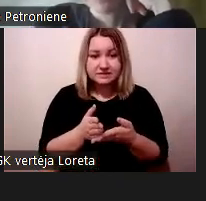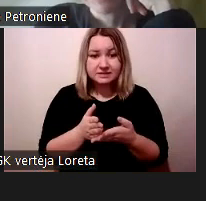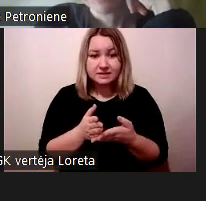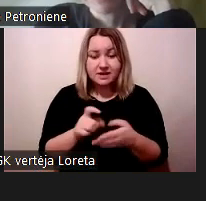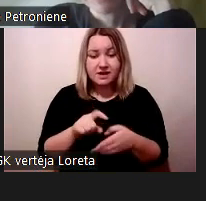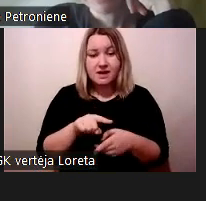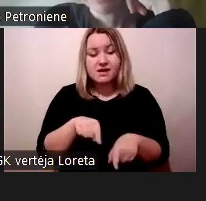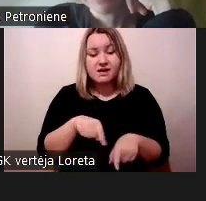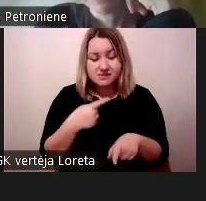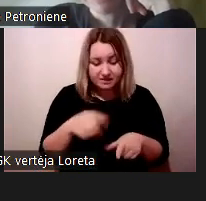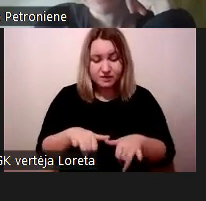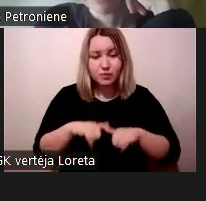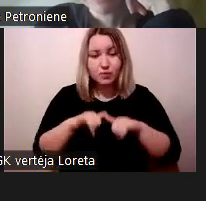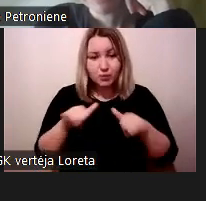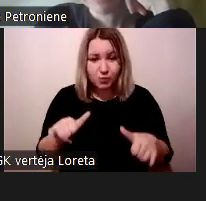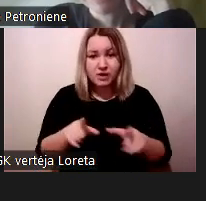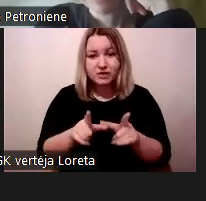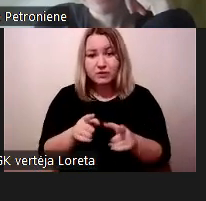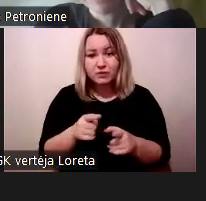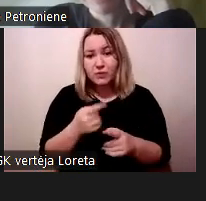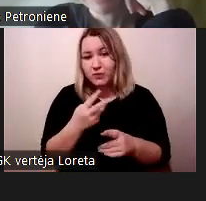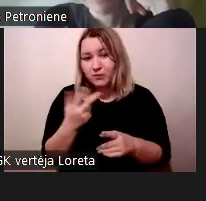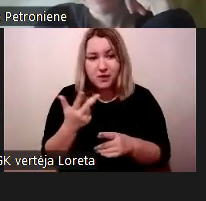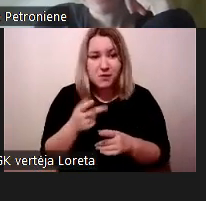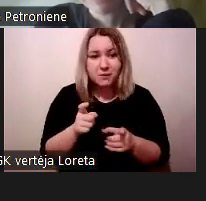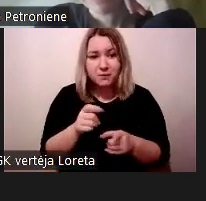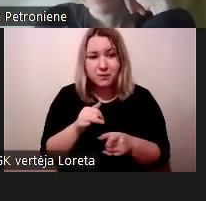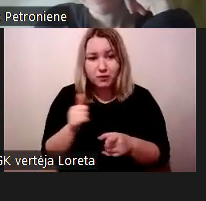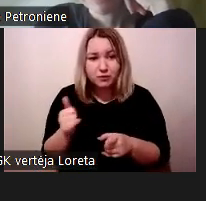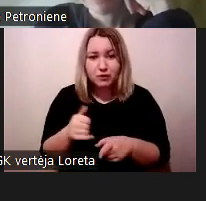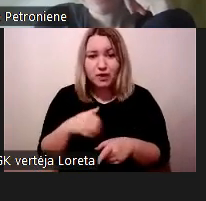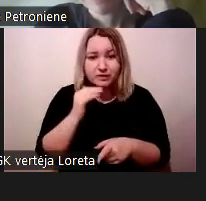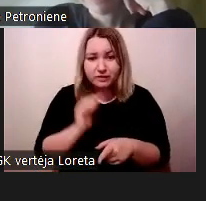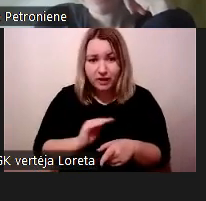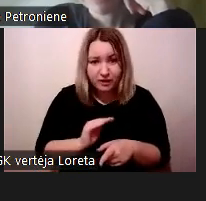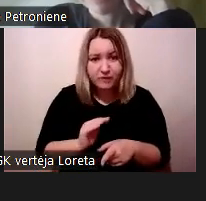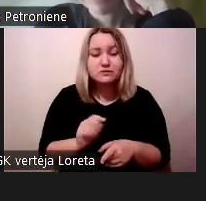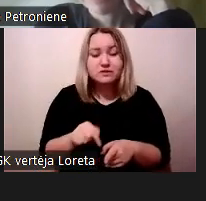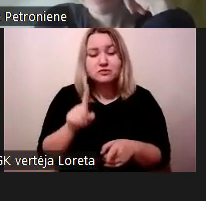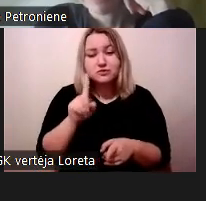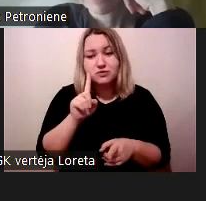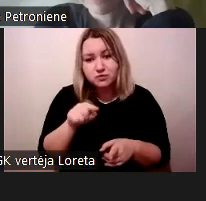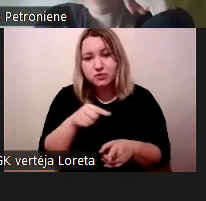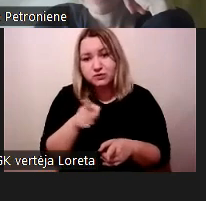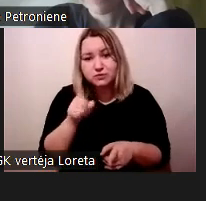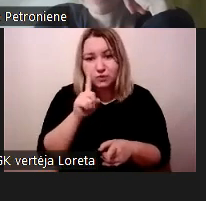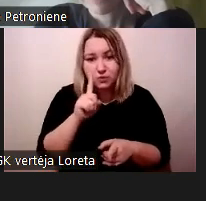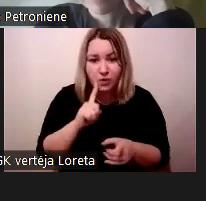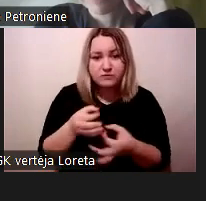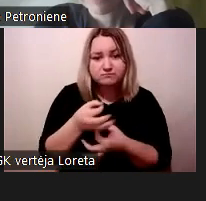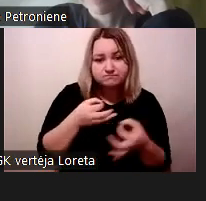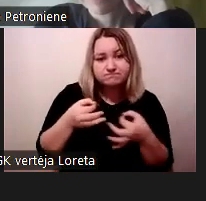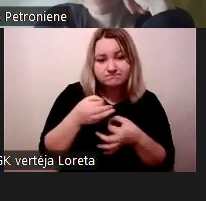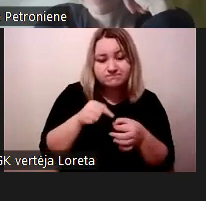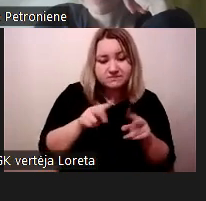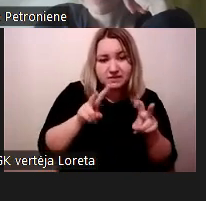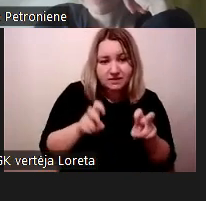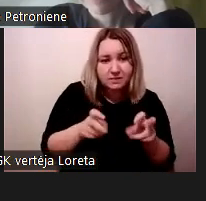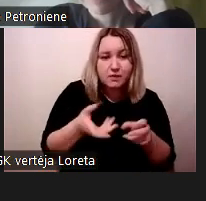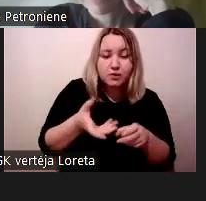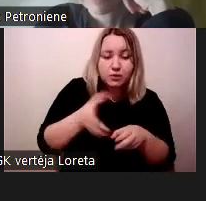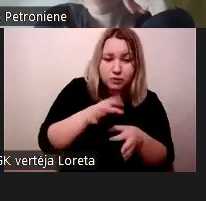ilgas, platus ir nepakanka tų kelių minučių. Ir aš esu tikra, kad jūs norėsite ir toliau diskutuoti šią temą.